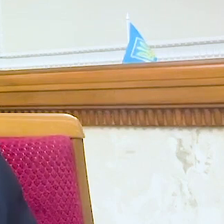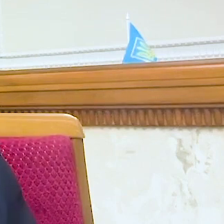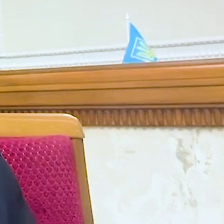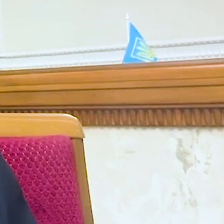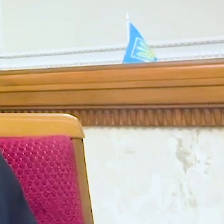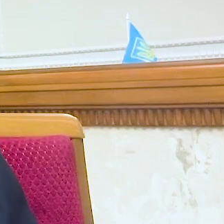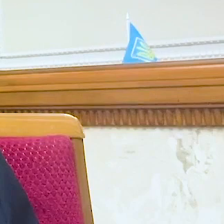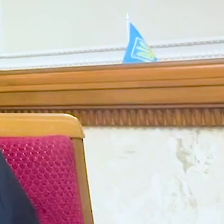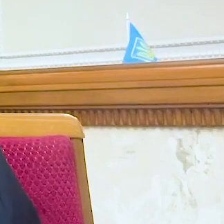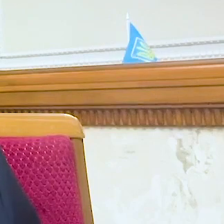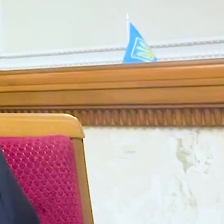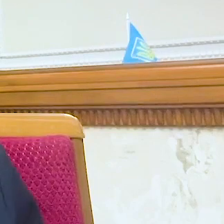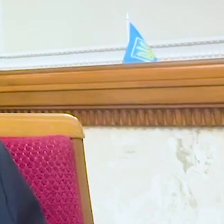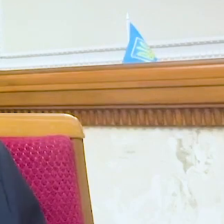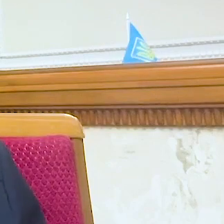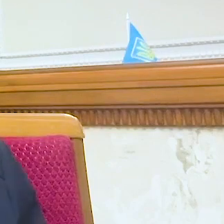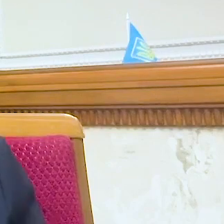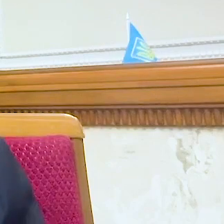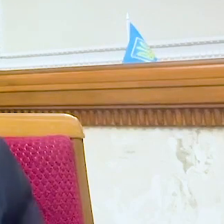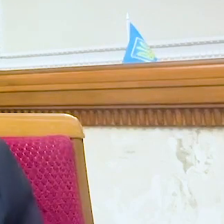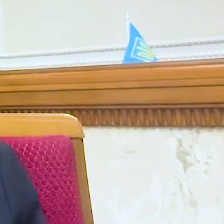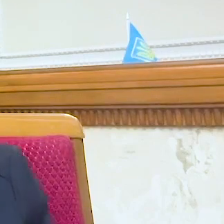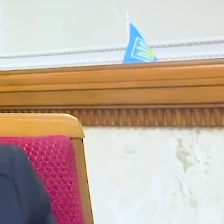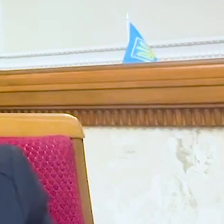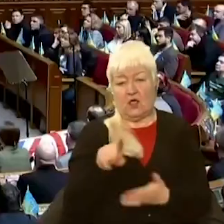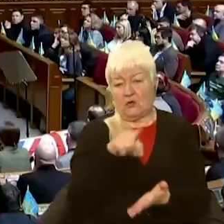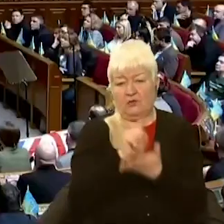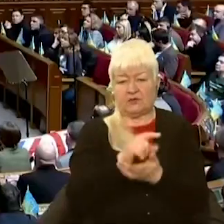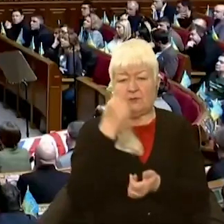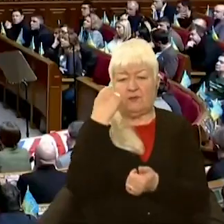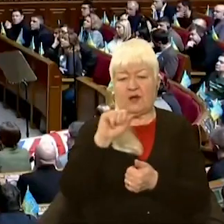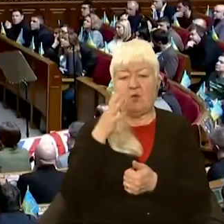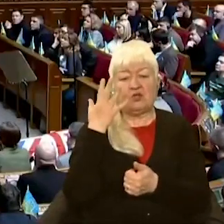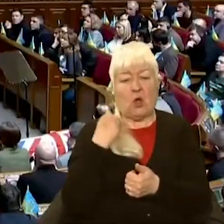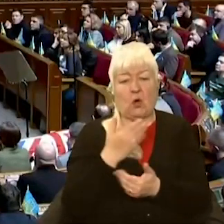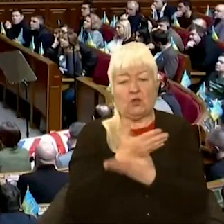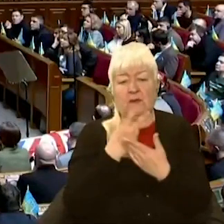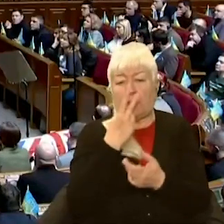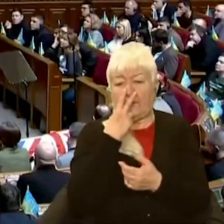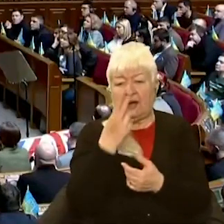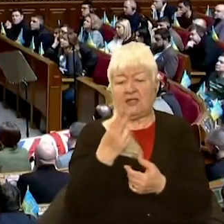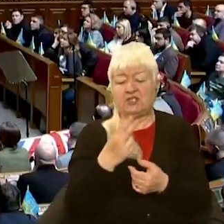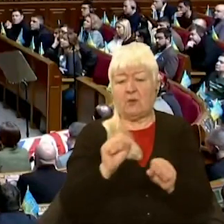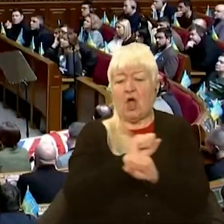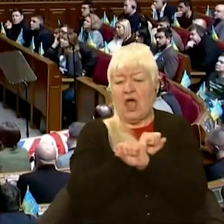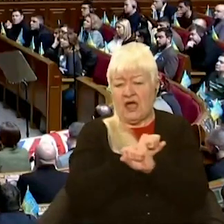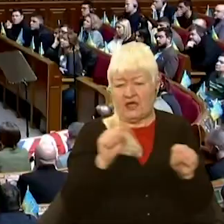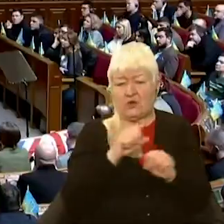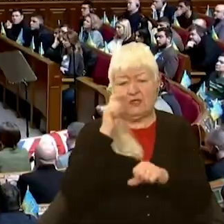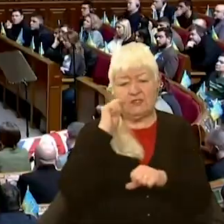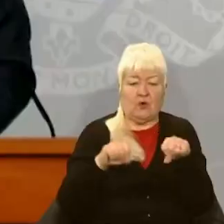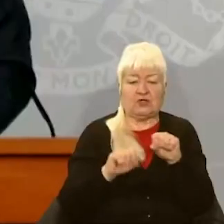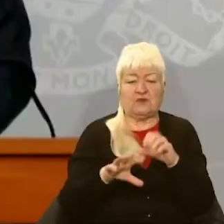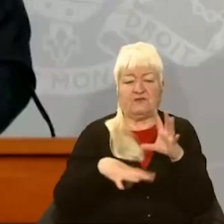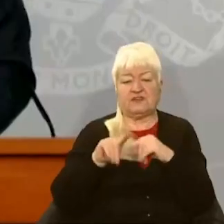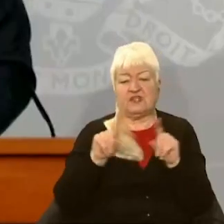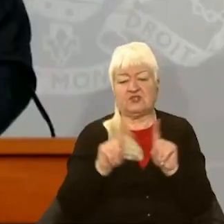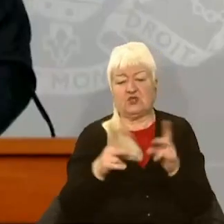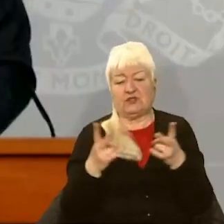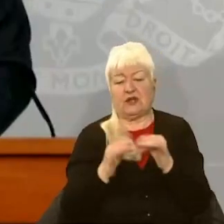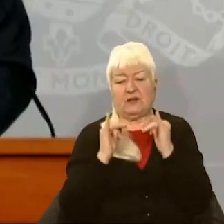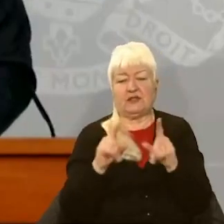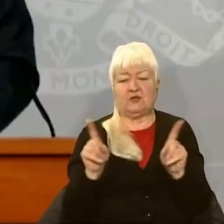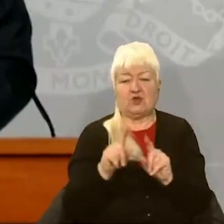відповідати на ваші питання і відчувати вашу підтримку. Все буде Україна. І ми в Україні зробимо все, що змога, і все, що треба, для того,